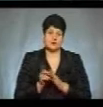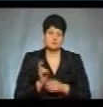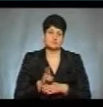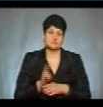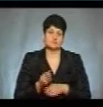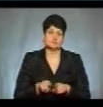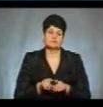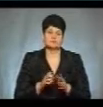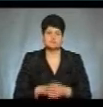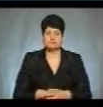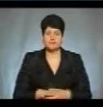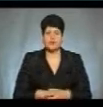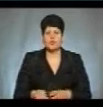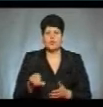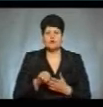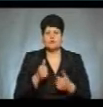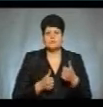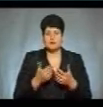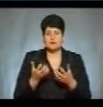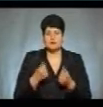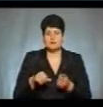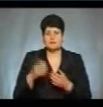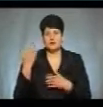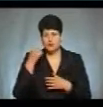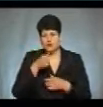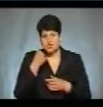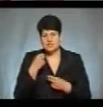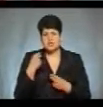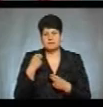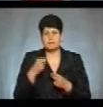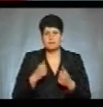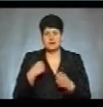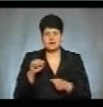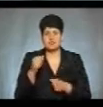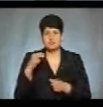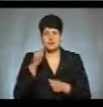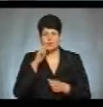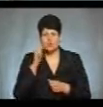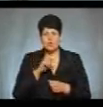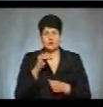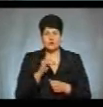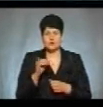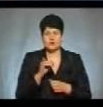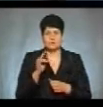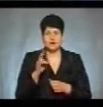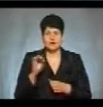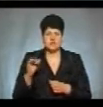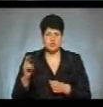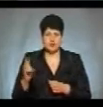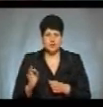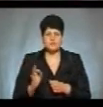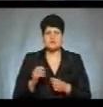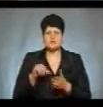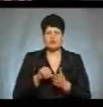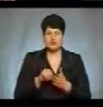також. Участь у змаганнях взяв минулорічний переможець чемпіонату України тернополянин Юрій Беліченко. За участь в чемпіонаті України,